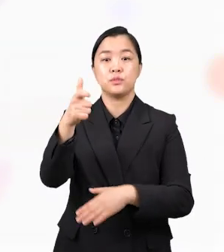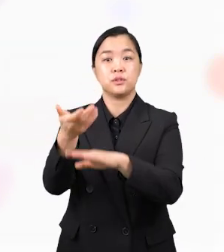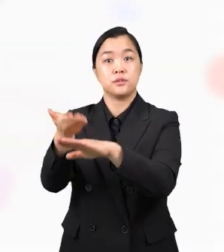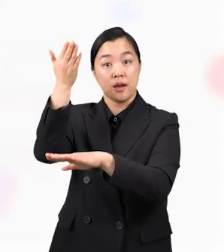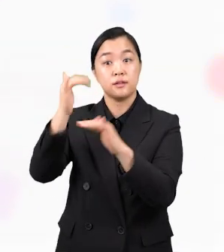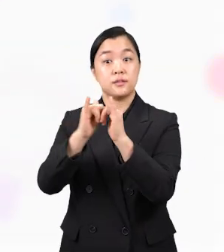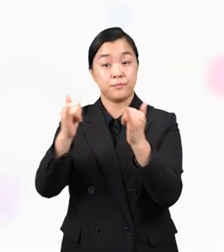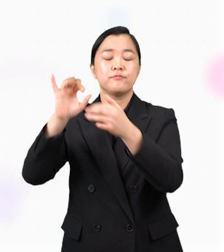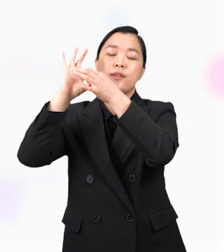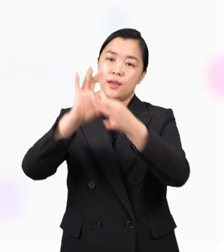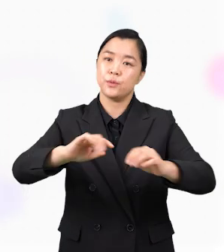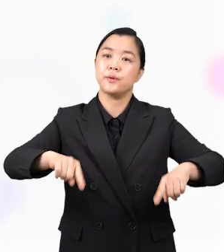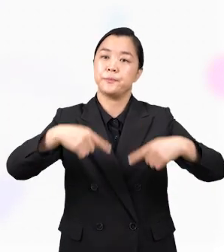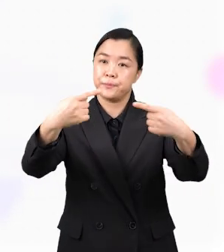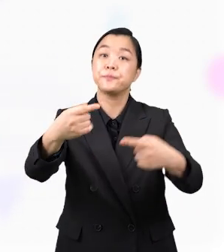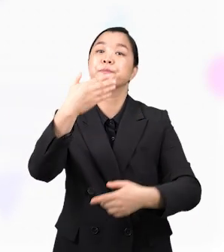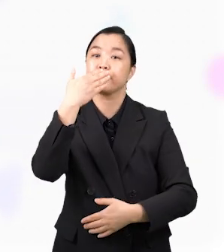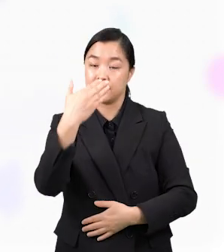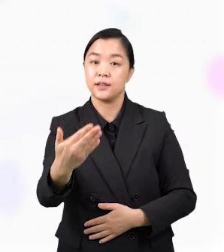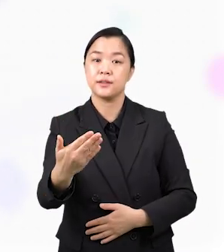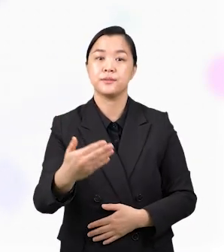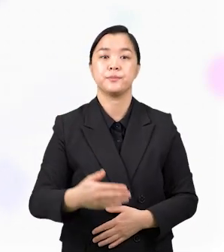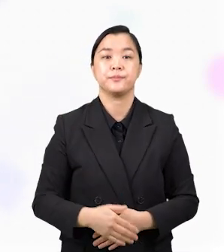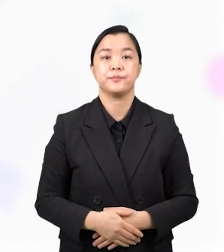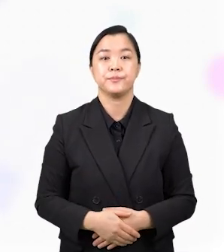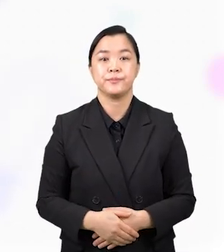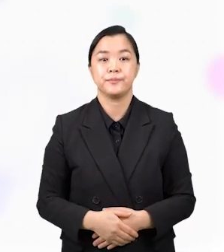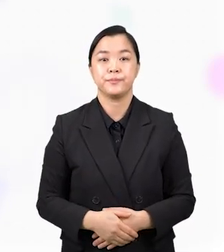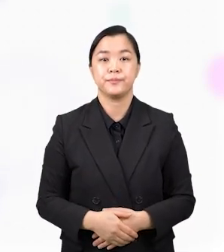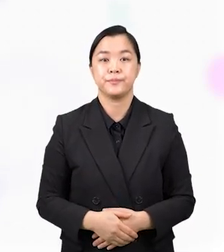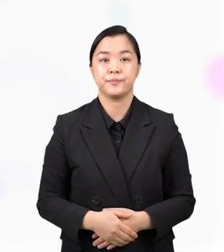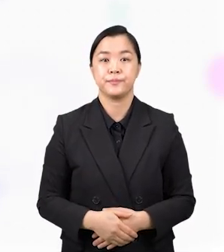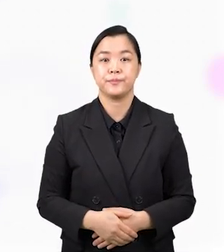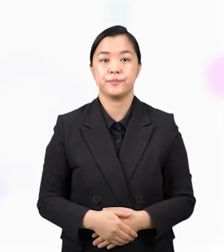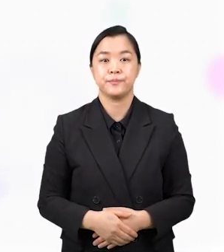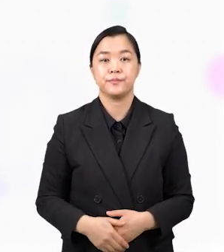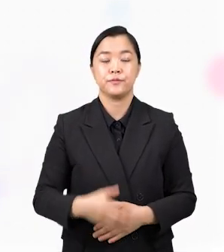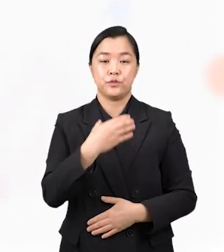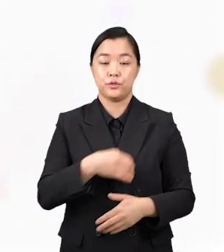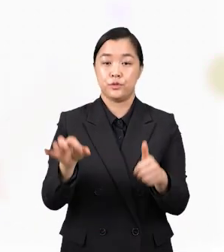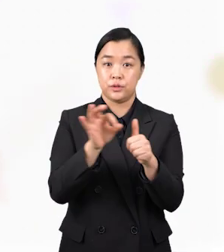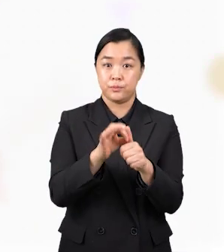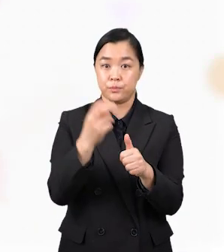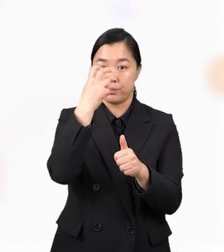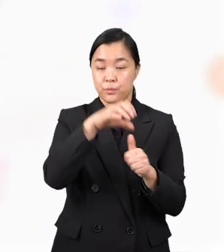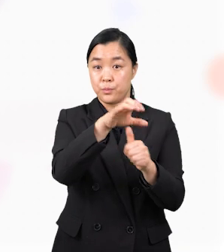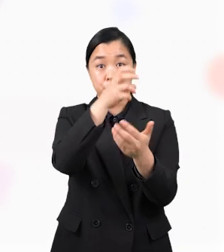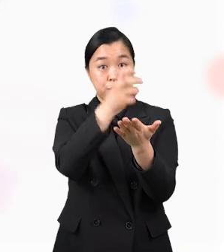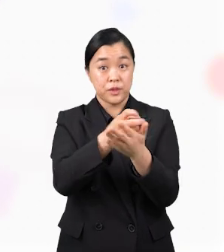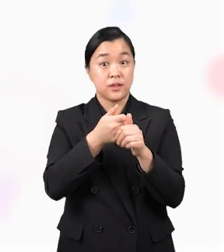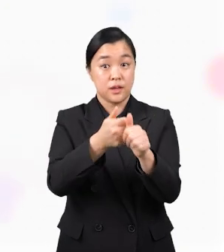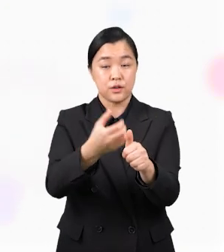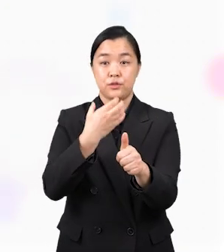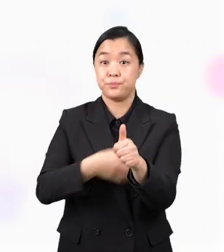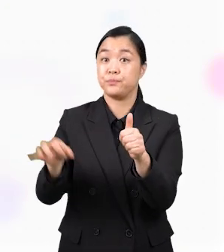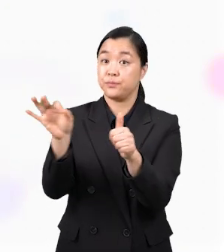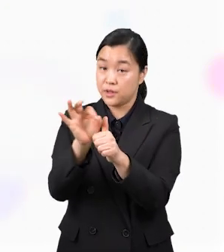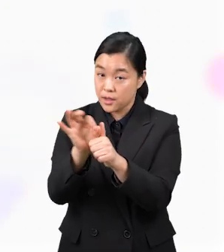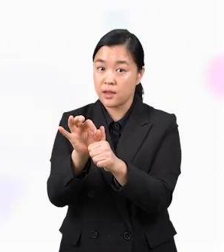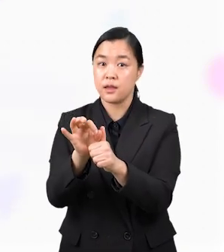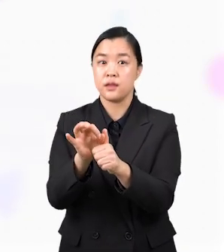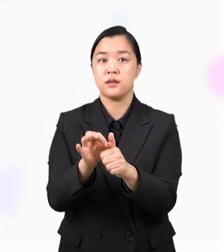심한 장애인 혹은 65세 이상인 자는 연속 참여가 가능합니다. 또한 국민기초생활보장법에